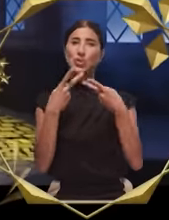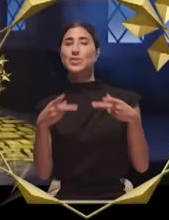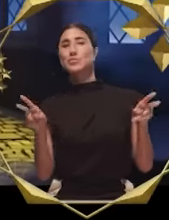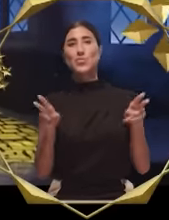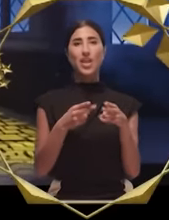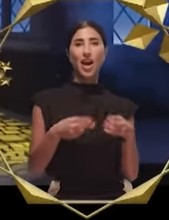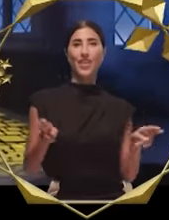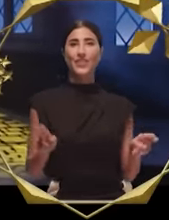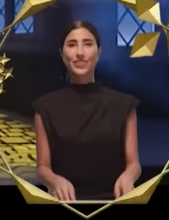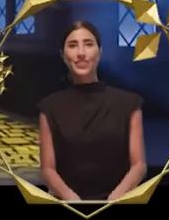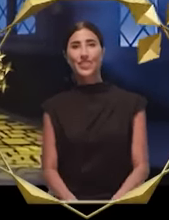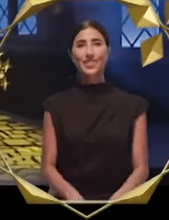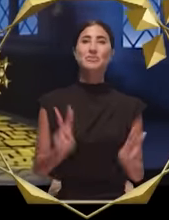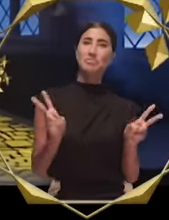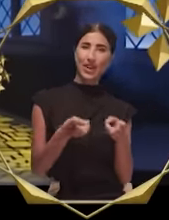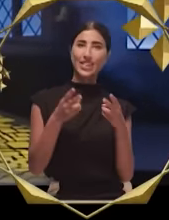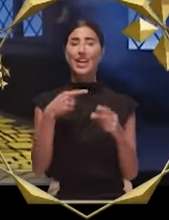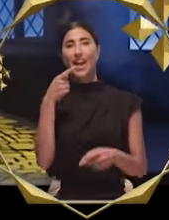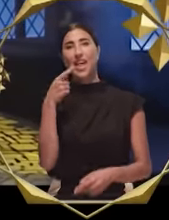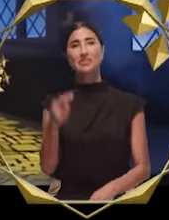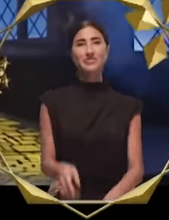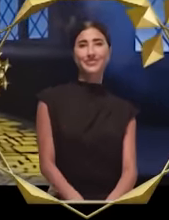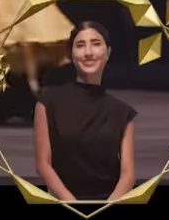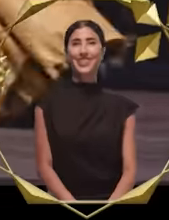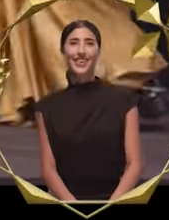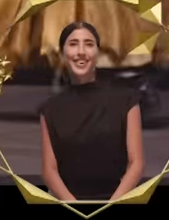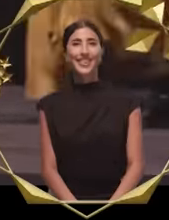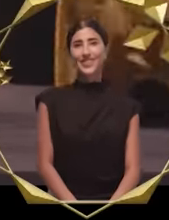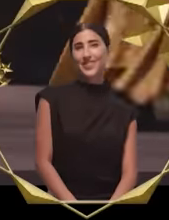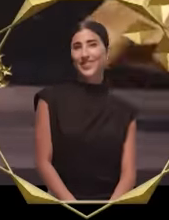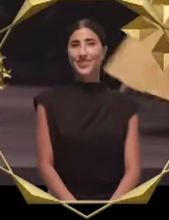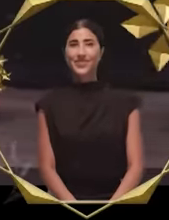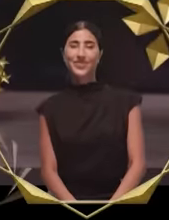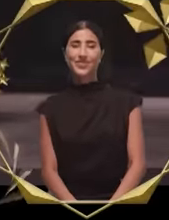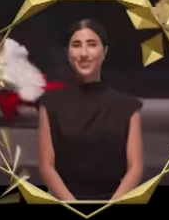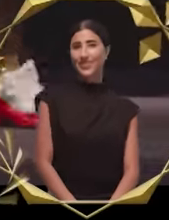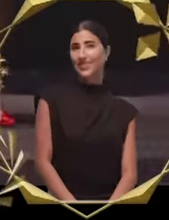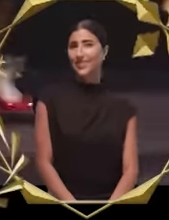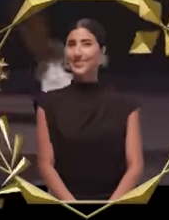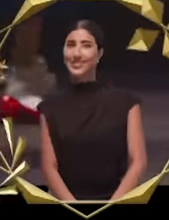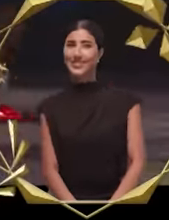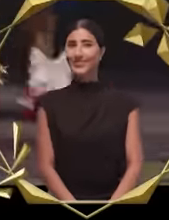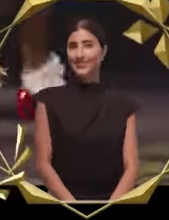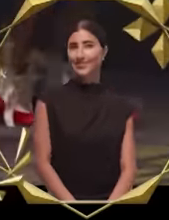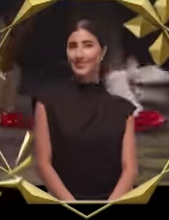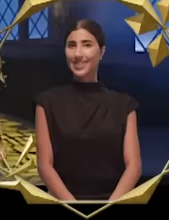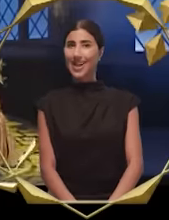أشياء حلوة حلوة حلوة في كعب حذائك البراق.